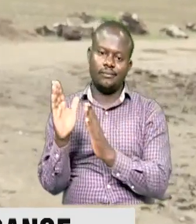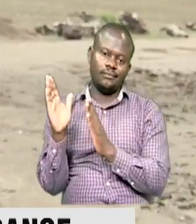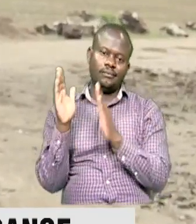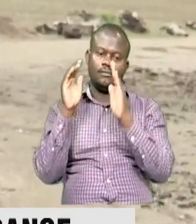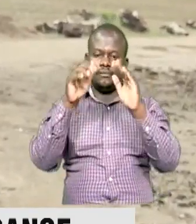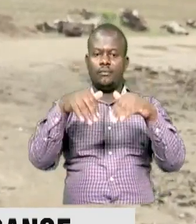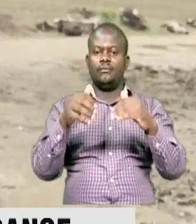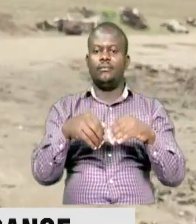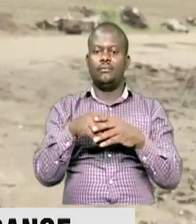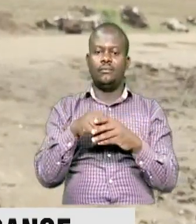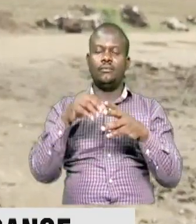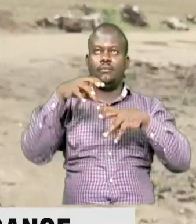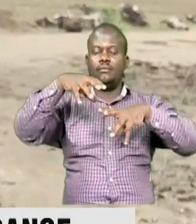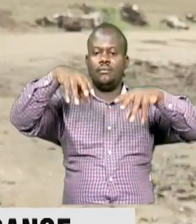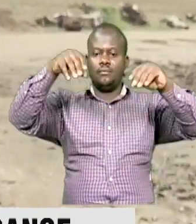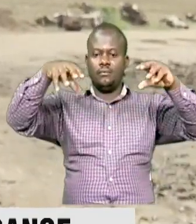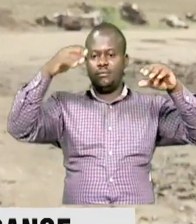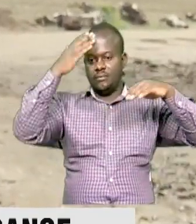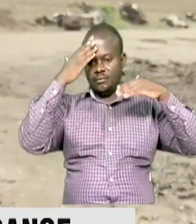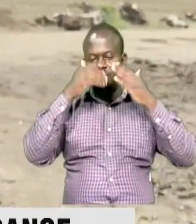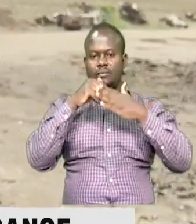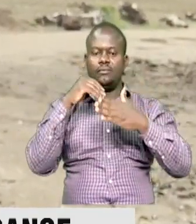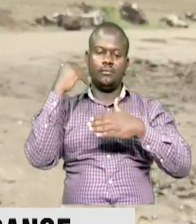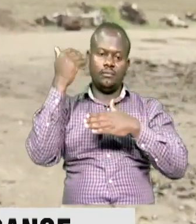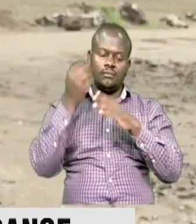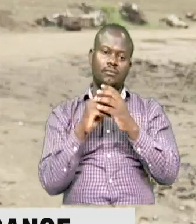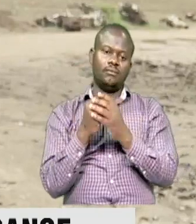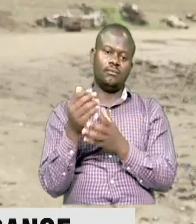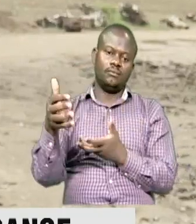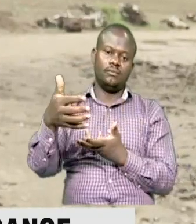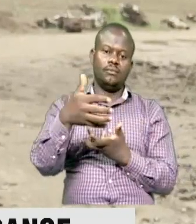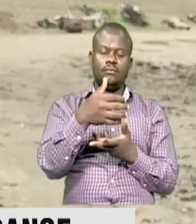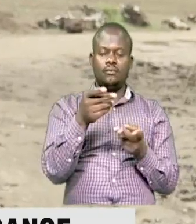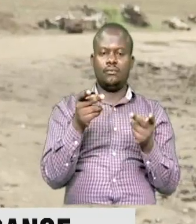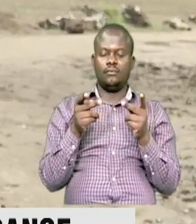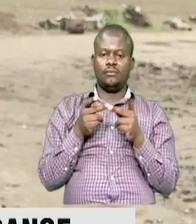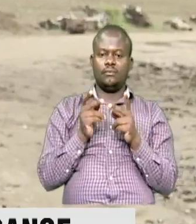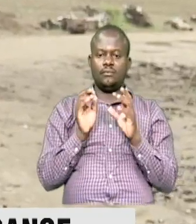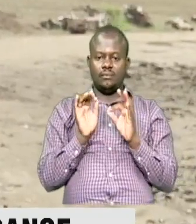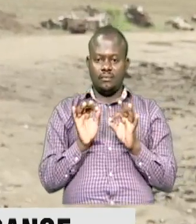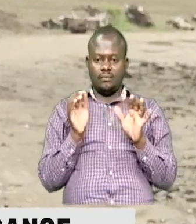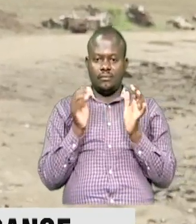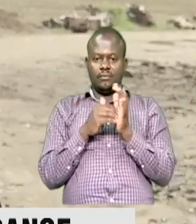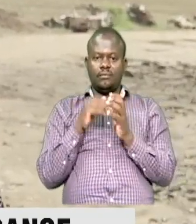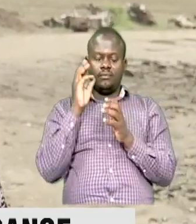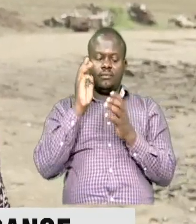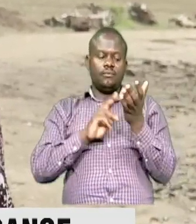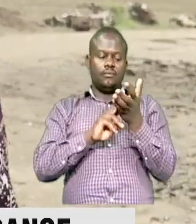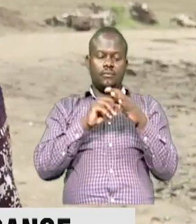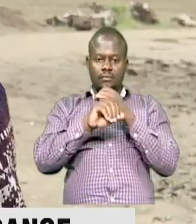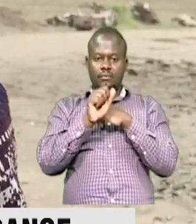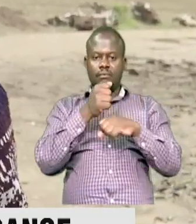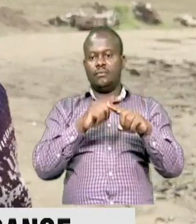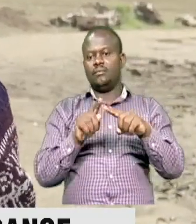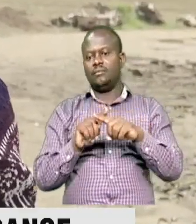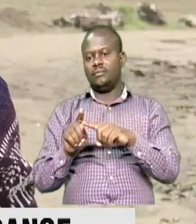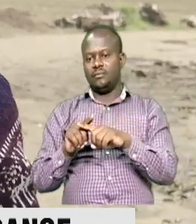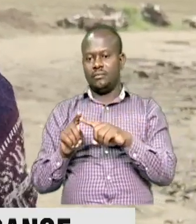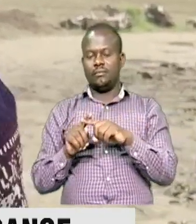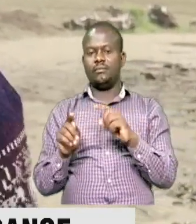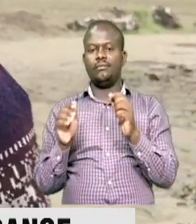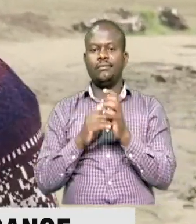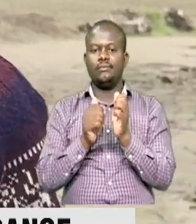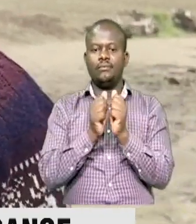bagihinga bagitera ubwatsi kugira ngo noneho ubwatsi ubwo buzaba bwameze azaba ari ikibuga kizaba kimeze neza kandi bazajya bifashisha mu bikorwa bitandukanye ndi